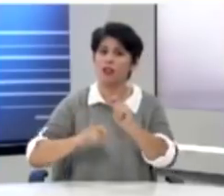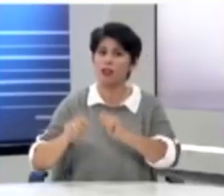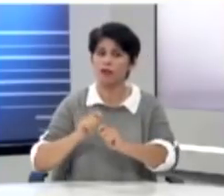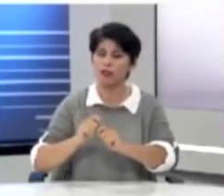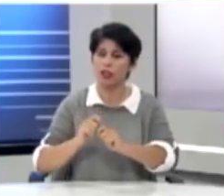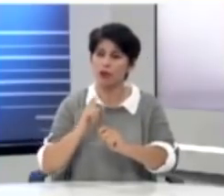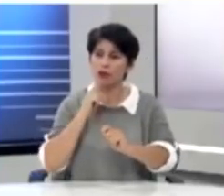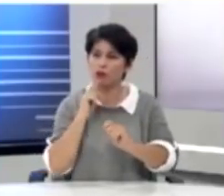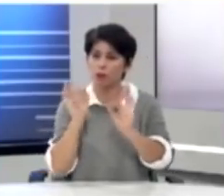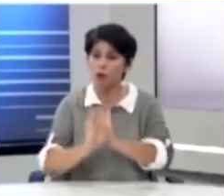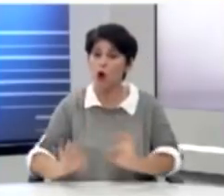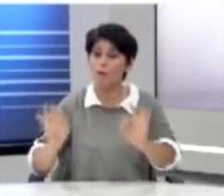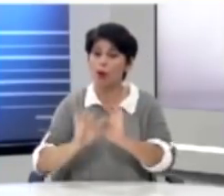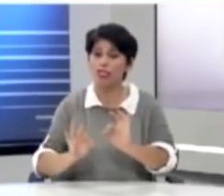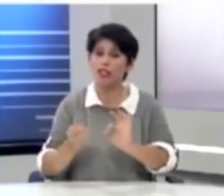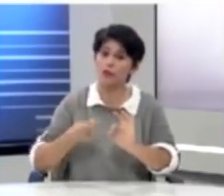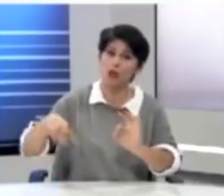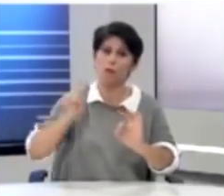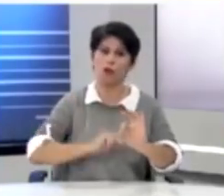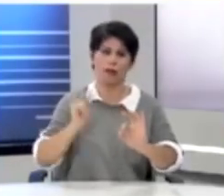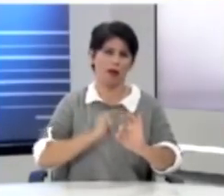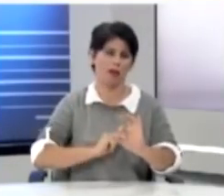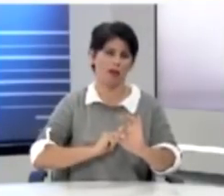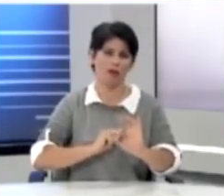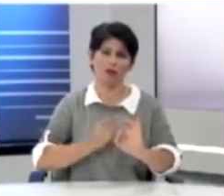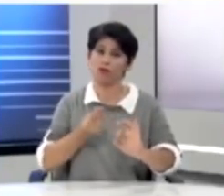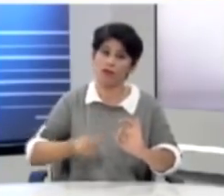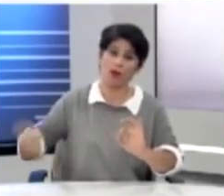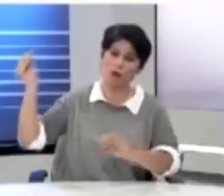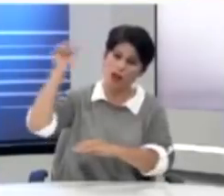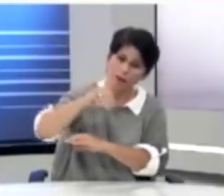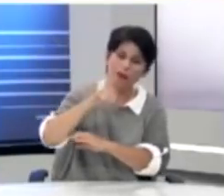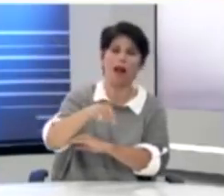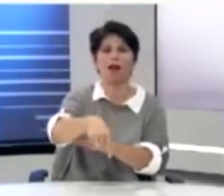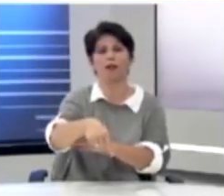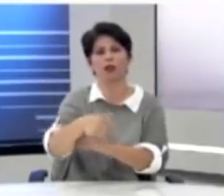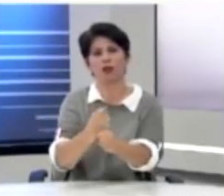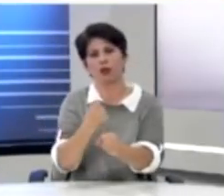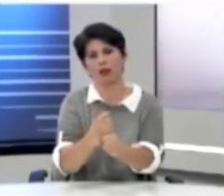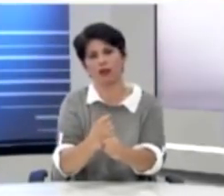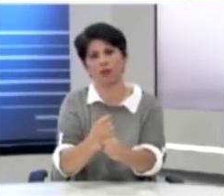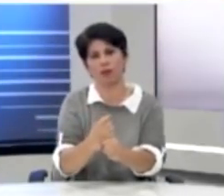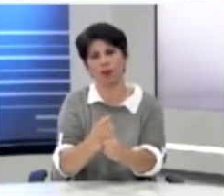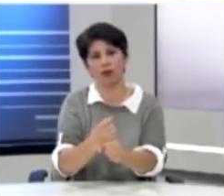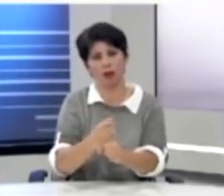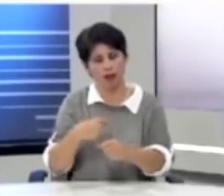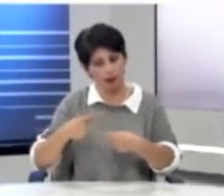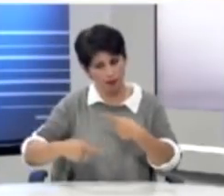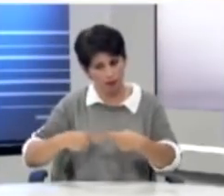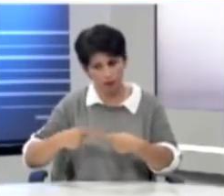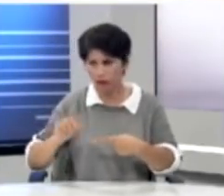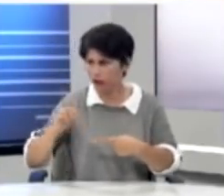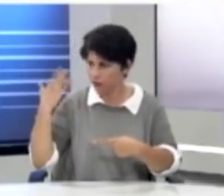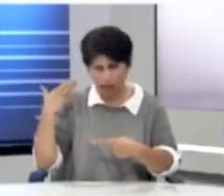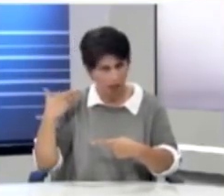μεγαλύτερης κερδοφορίας με όλο και μεγαλύτερη εκμετάλλευση των εργαζομένων. Η εμπειρία από την όχι και τόσο